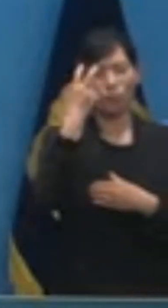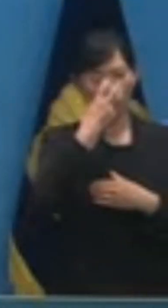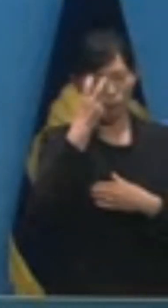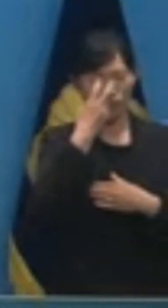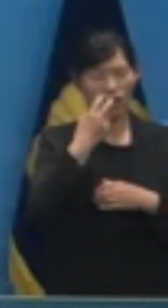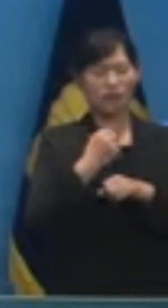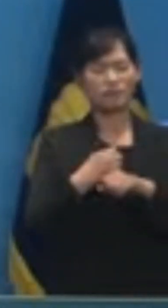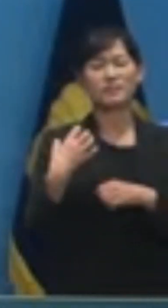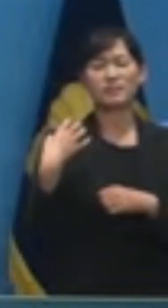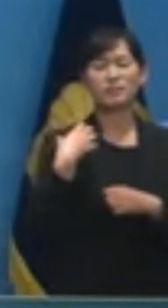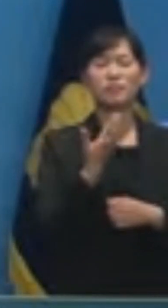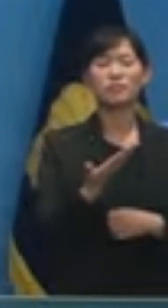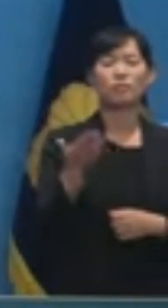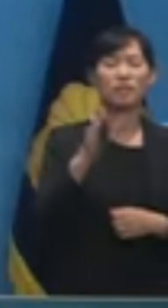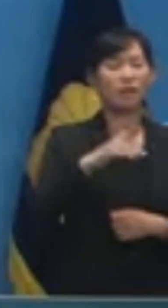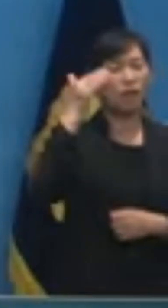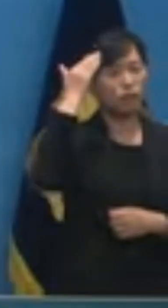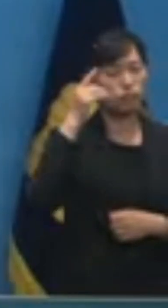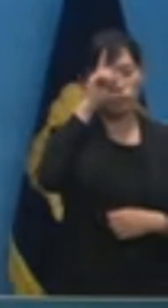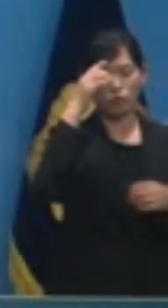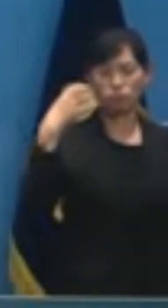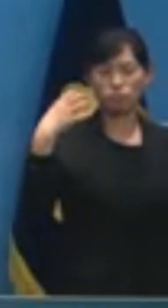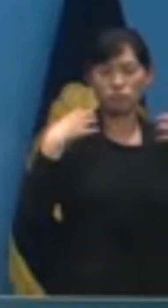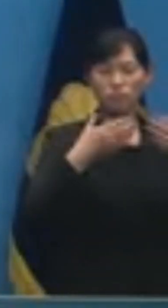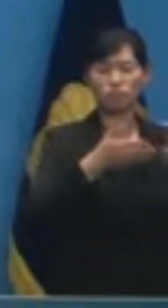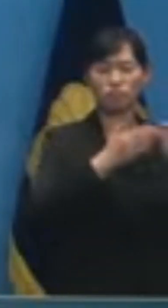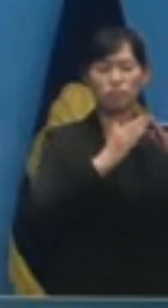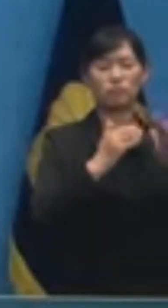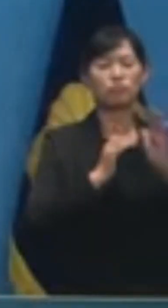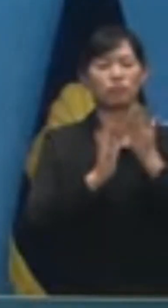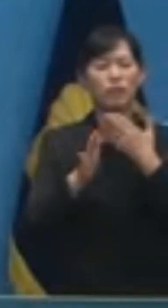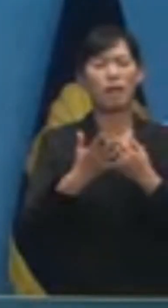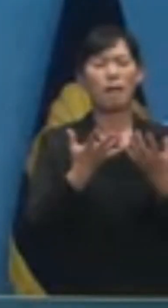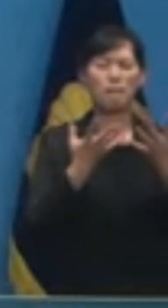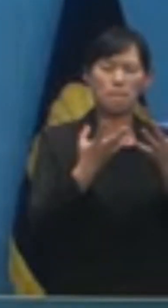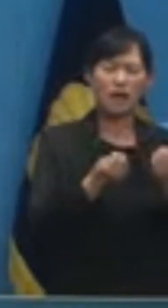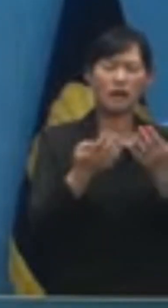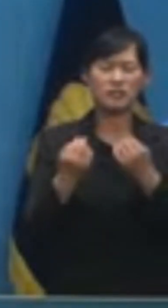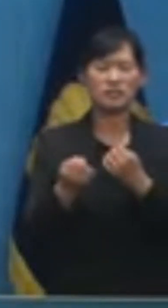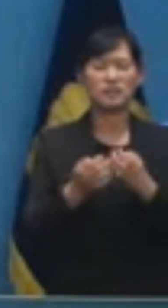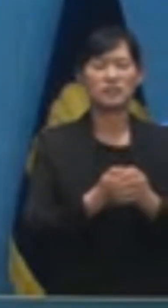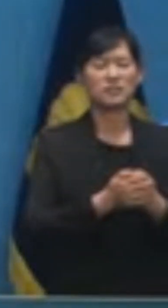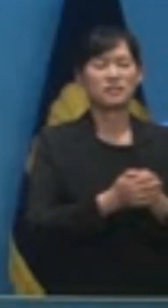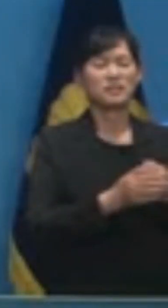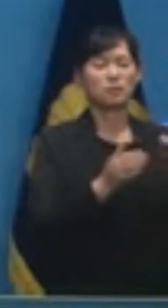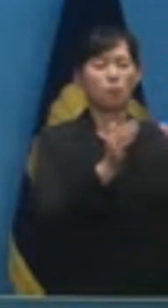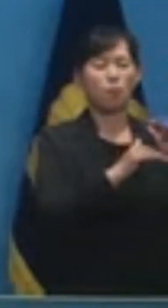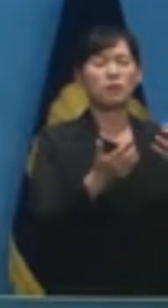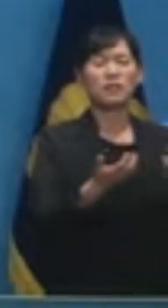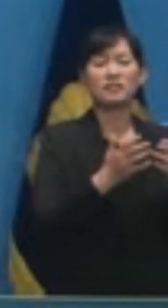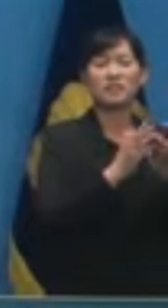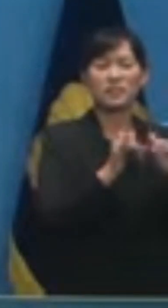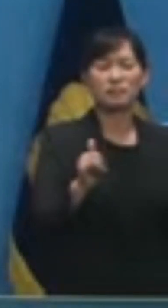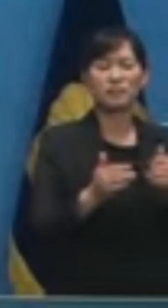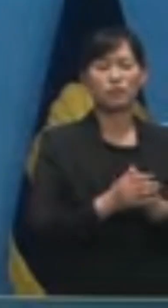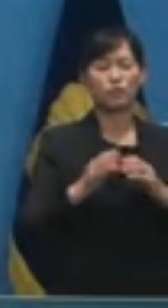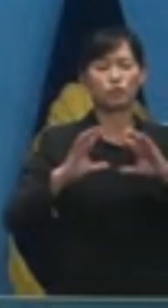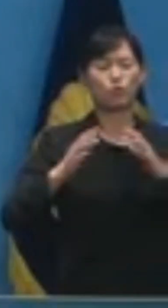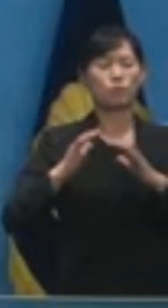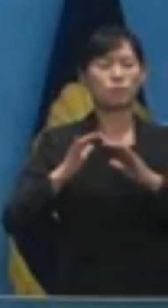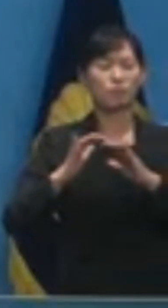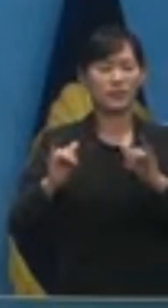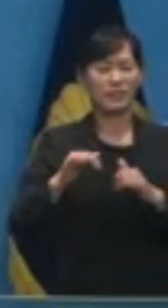것이다. 그러나 대한민국 정부가 수립된 날에 수많은 소방공무원이 재난의 현장에서 국민의 생명과